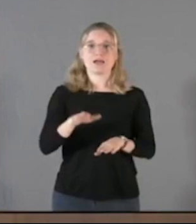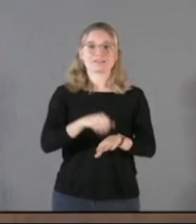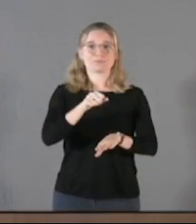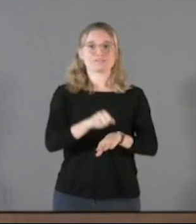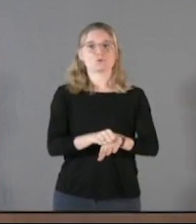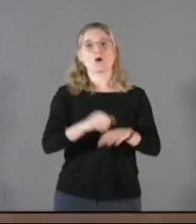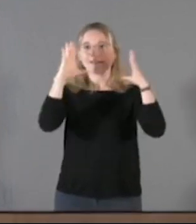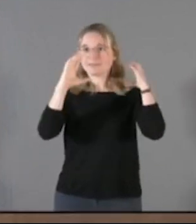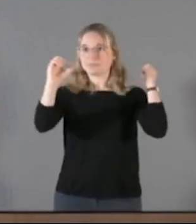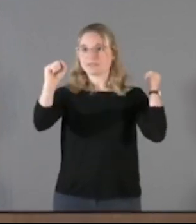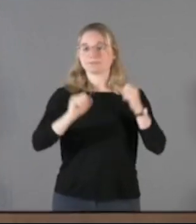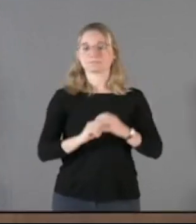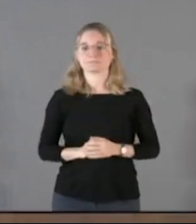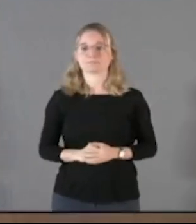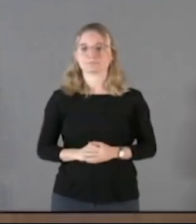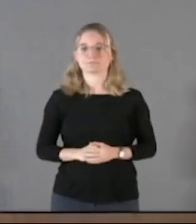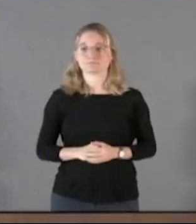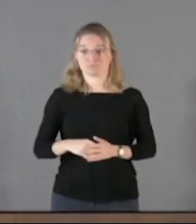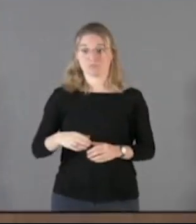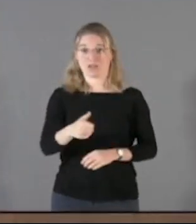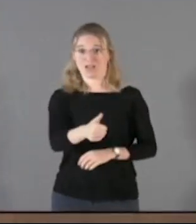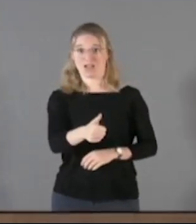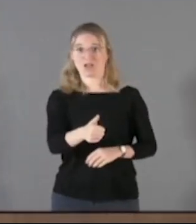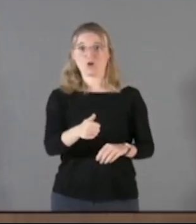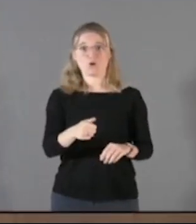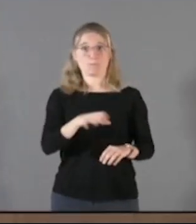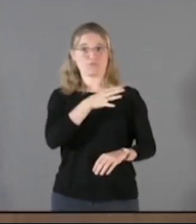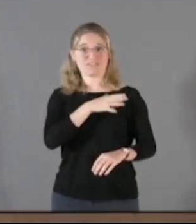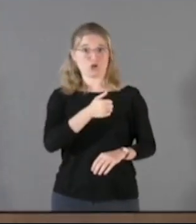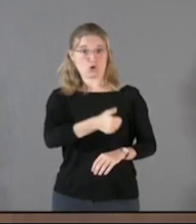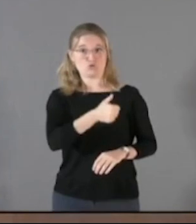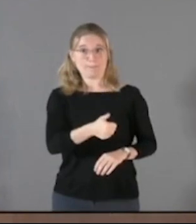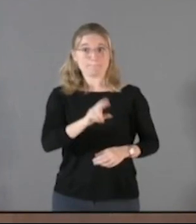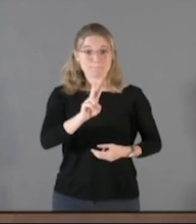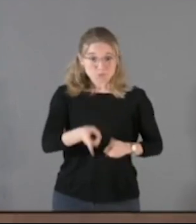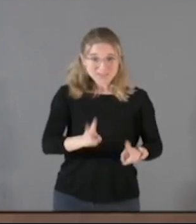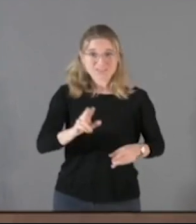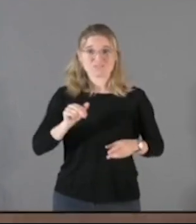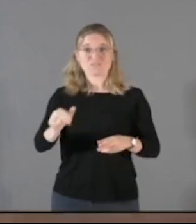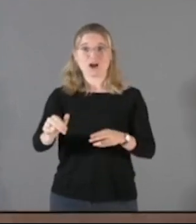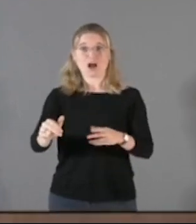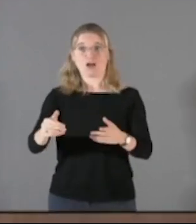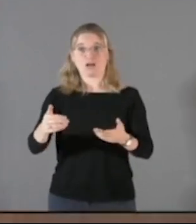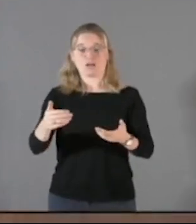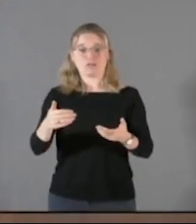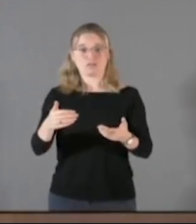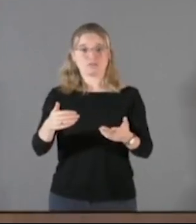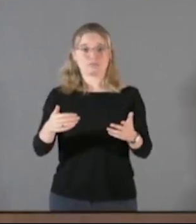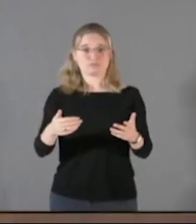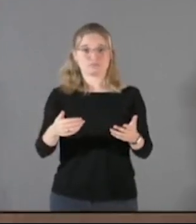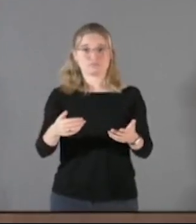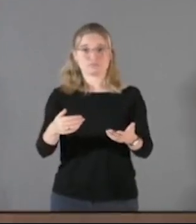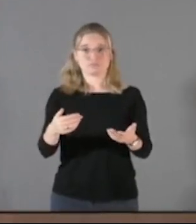Un des professeurs serait presque sous la menace de perdre son emploi. Ou en tout cas, les menaces fusent.